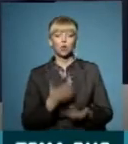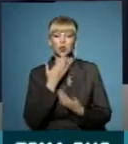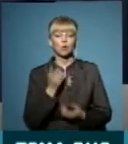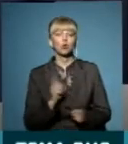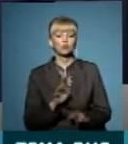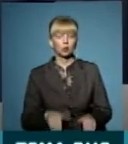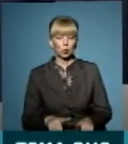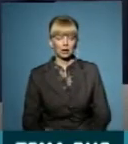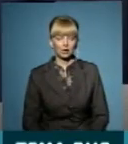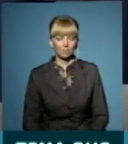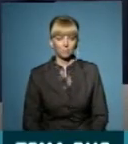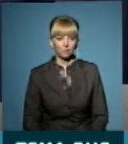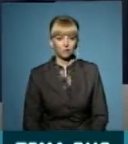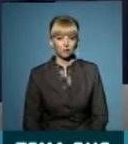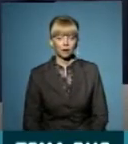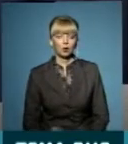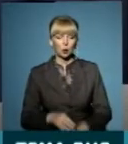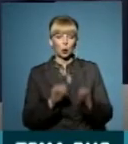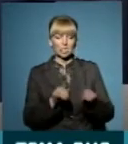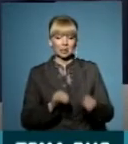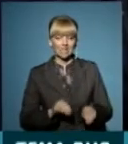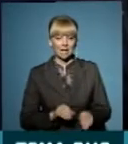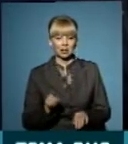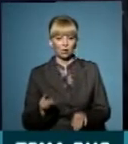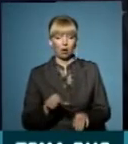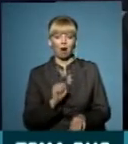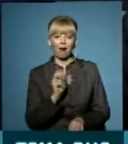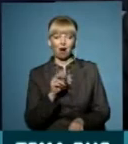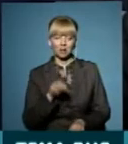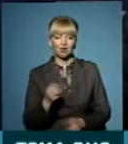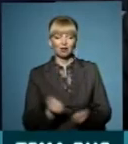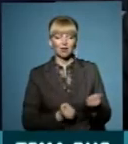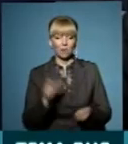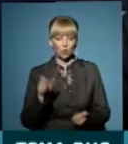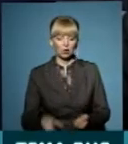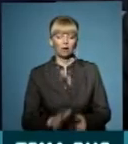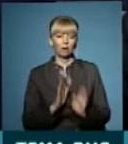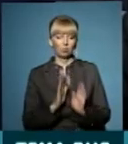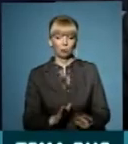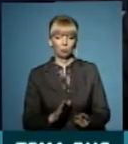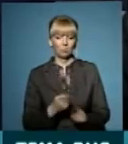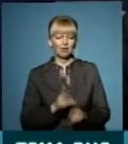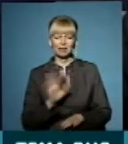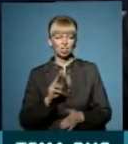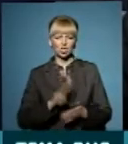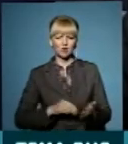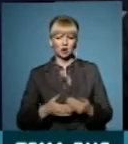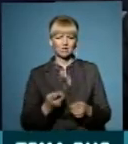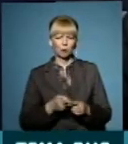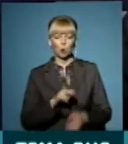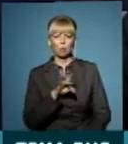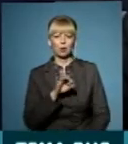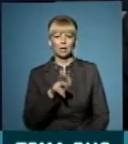тоді? Ну, складається на нього акт на водія, там буде, це не штрафна санкція, це буде